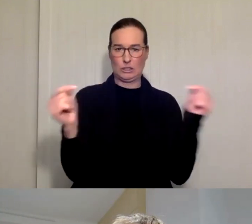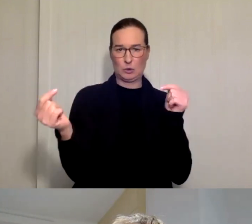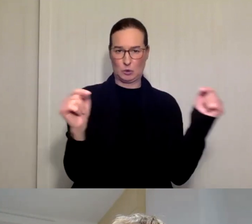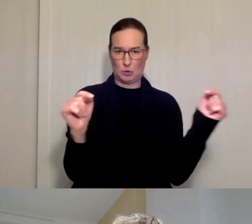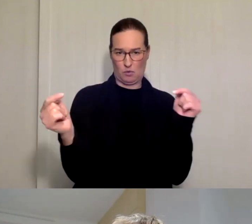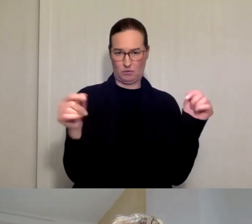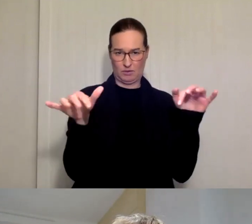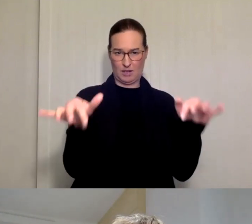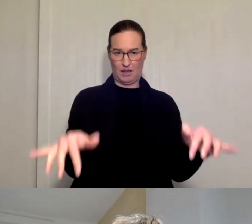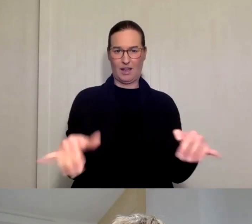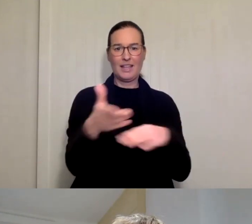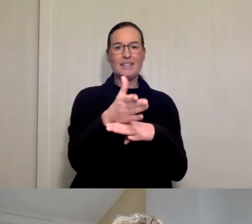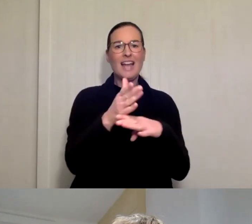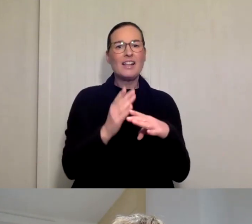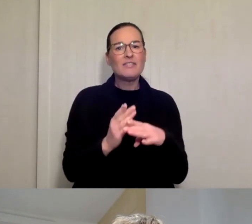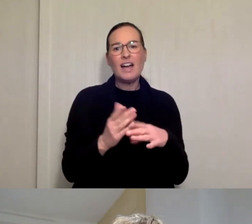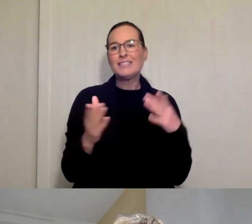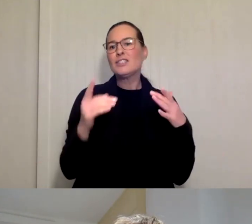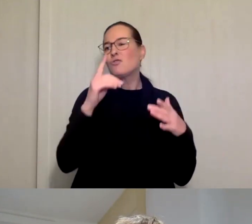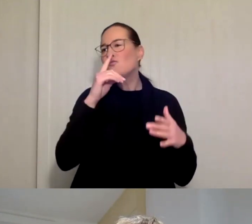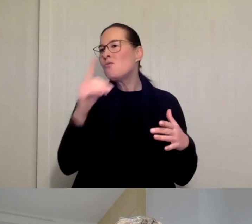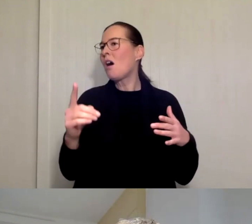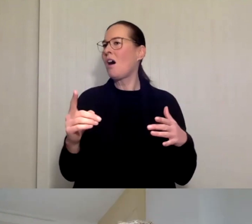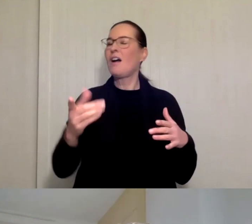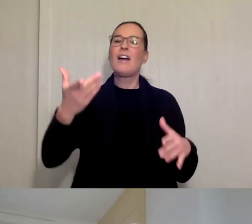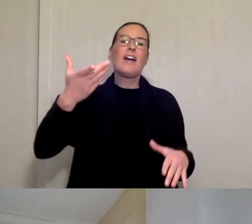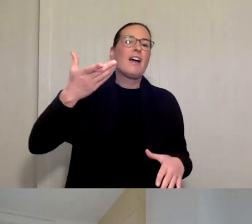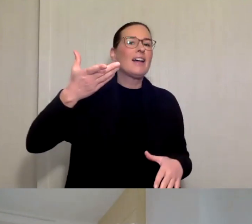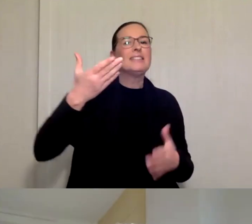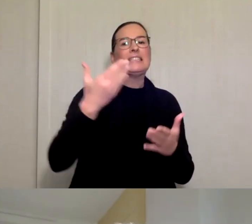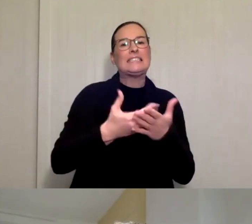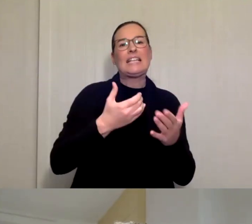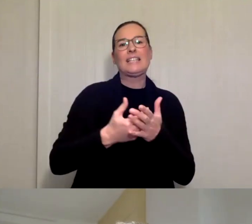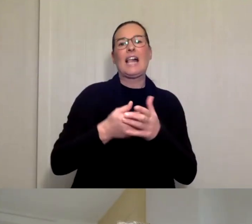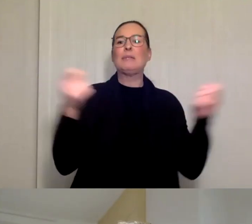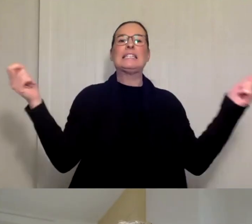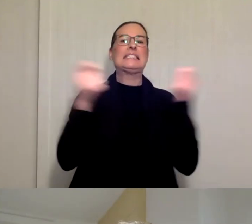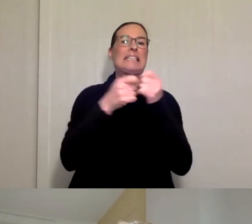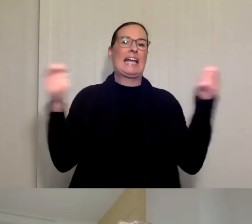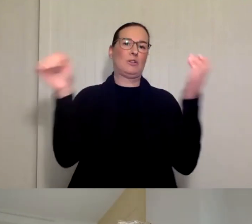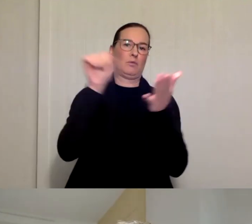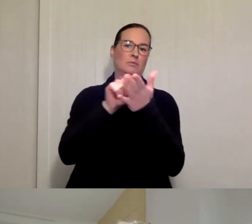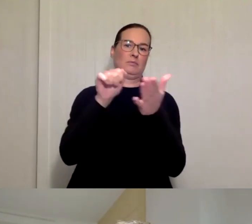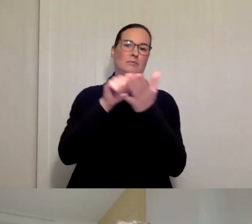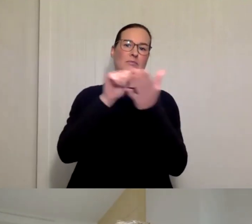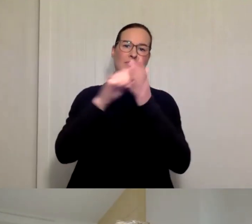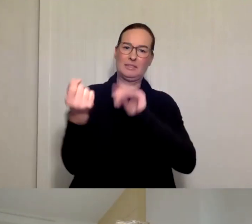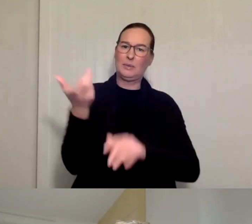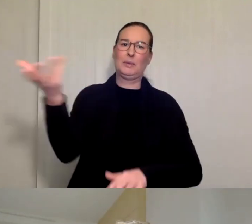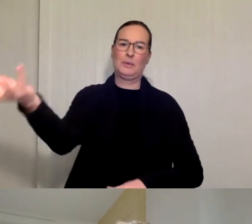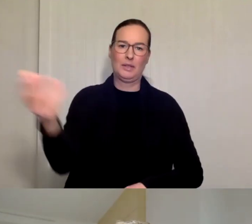teilweise einfach um des Diskurses wegen auch in die Zeitung oder in die öffentliche Debatte gebracht wird. Es gibt ganz